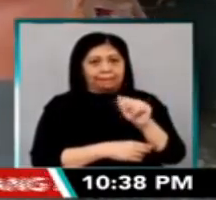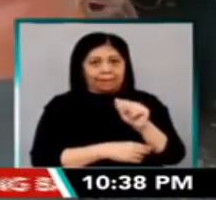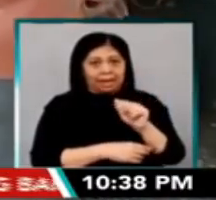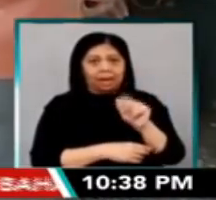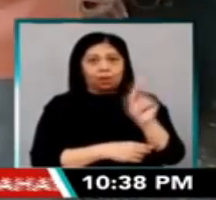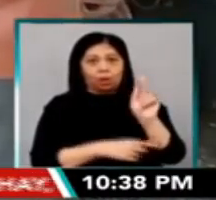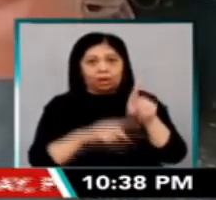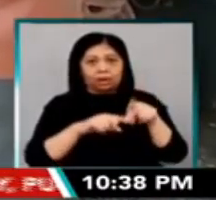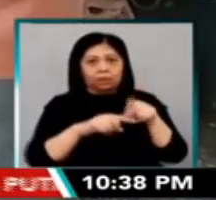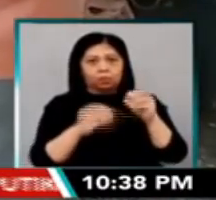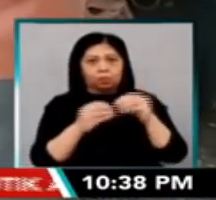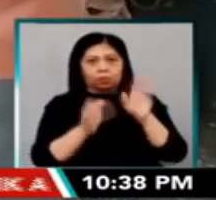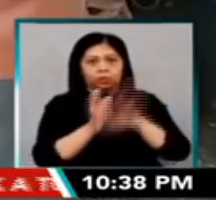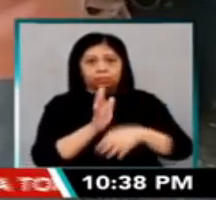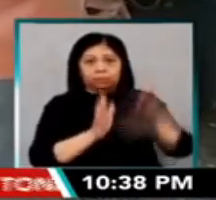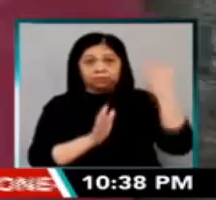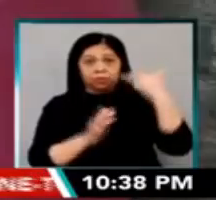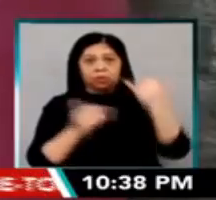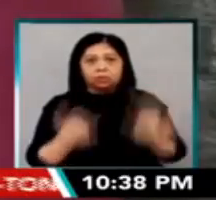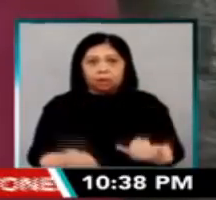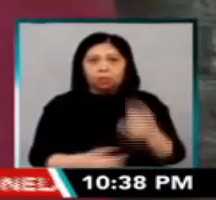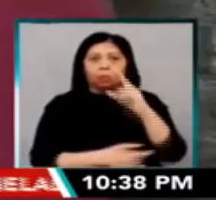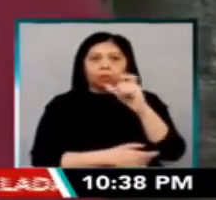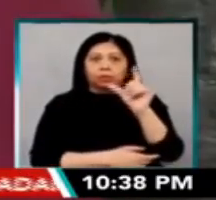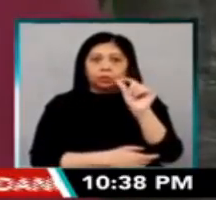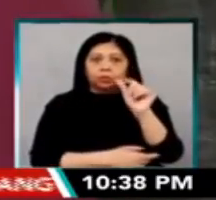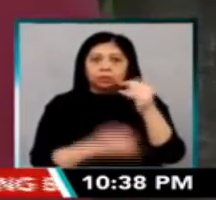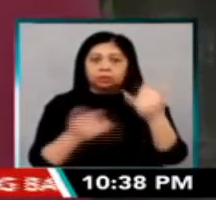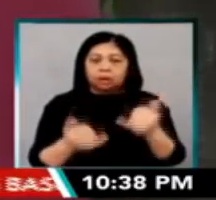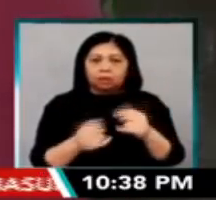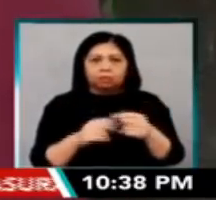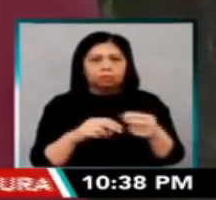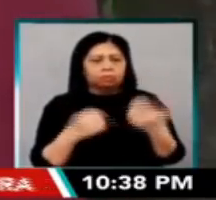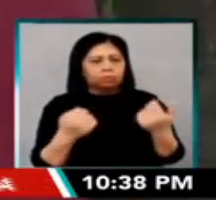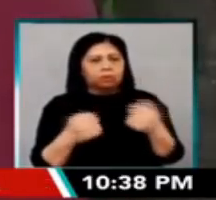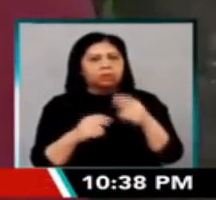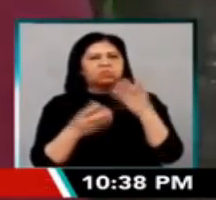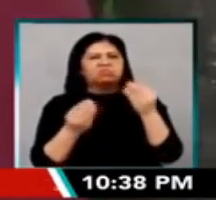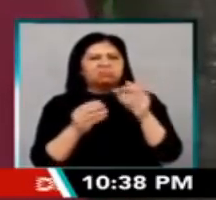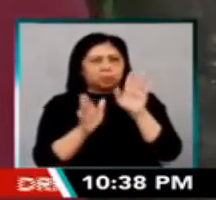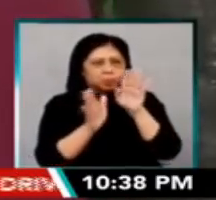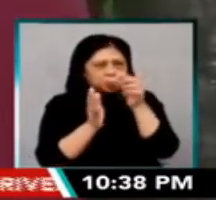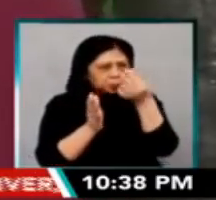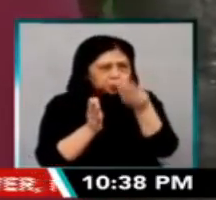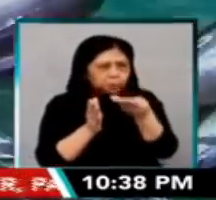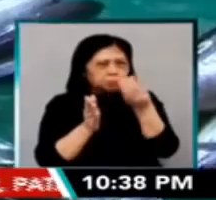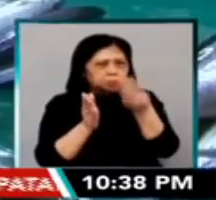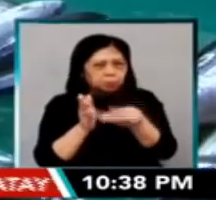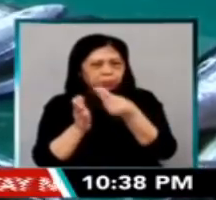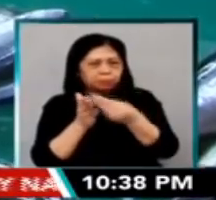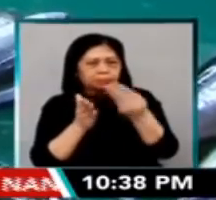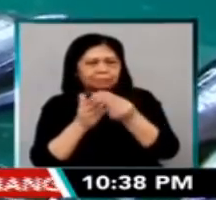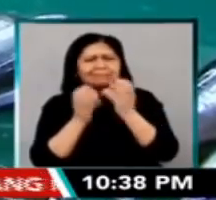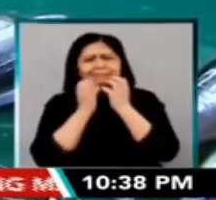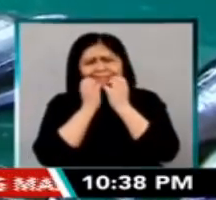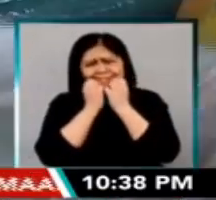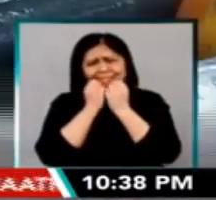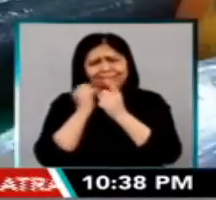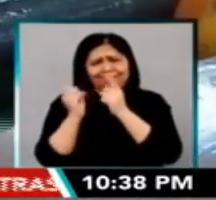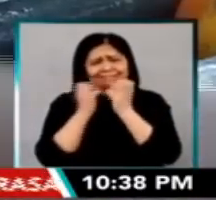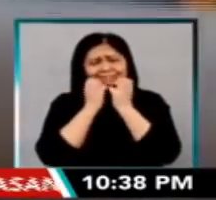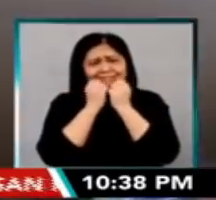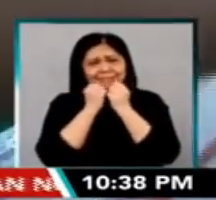noon, 120 na ngayon. Paunti-unti lang yung bilhin para tipid talaga. Maging ang galunggong